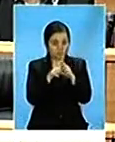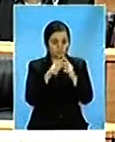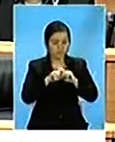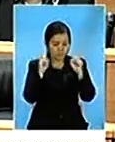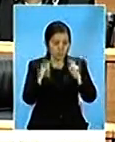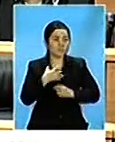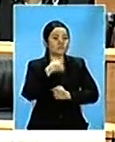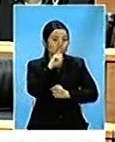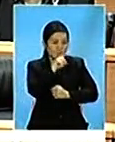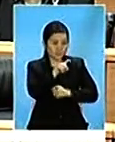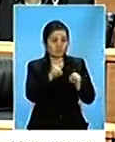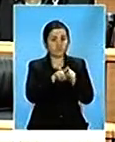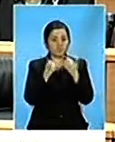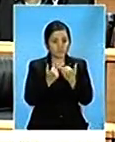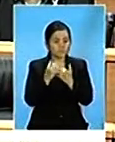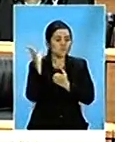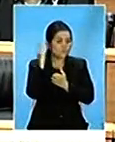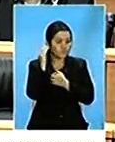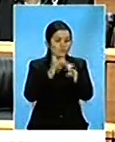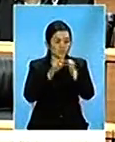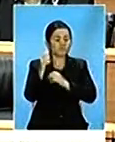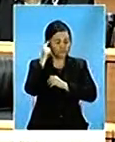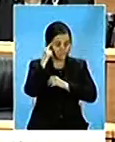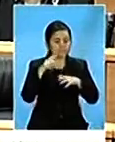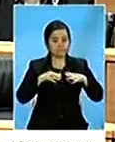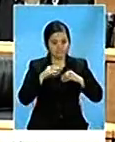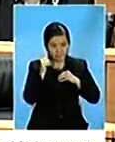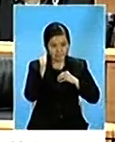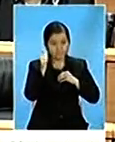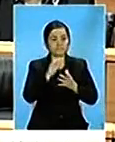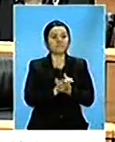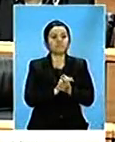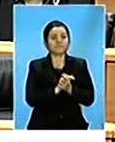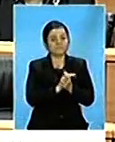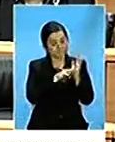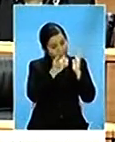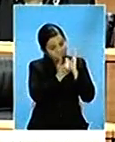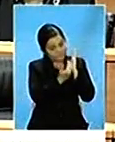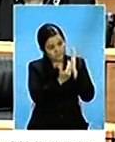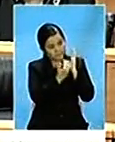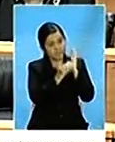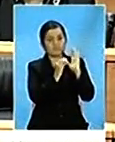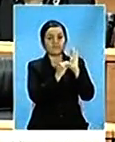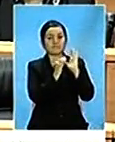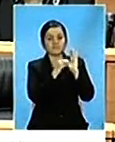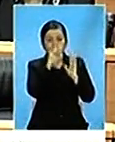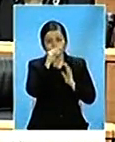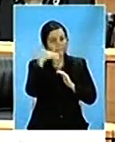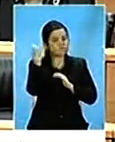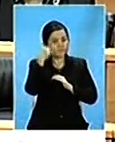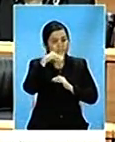ากจะถามต่อไปครับวันนี้เนี่ยฟังท่านเนี่ยมั่นอกมั่นใจเลยนะครับตะวันตกที่กทม.ฝ่ายบริหารกทม.พูดแล้ว